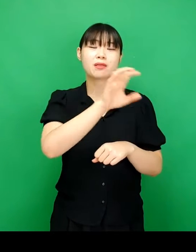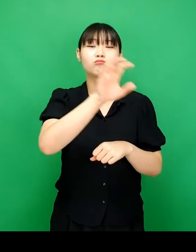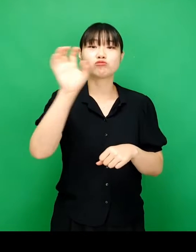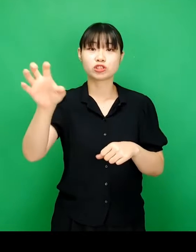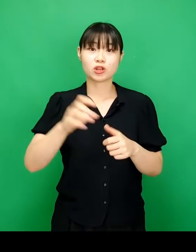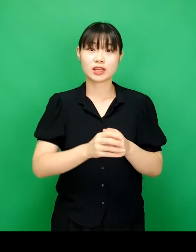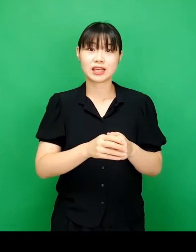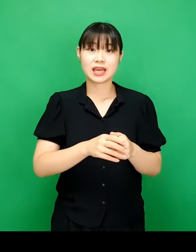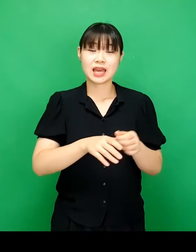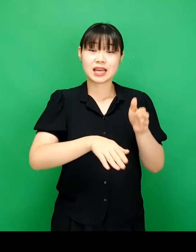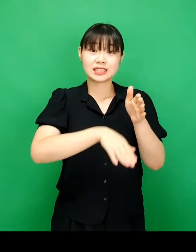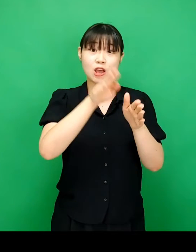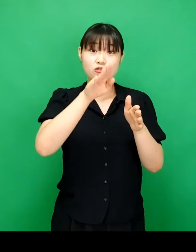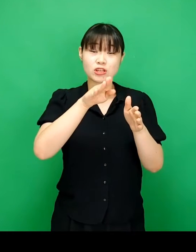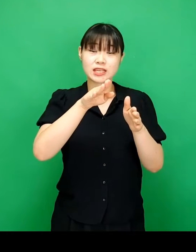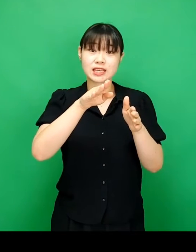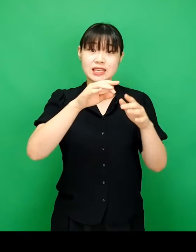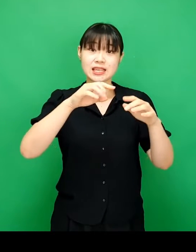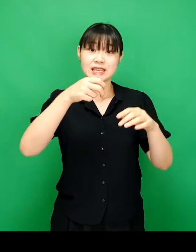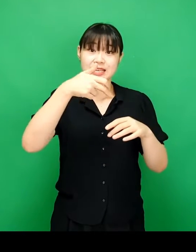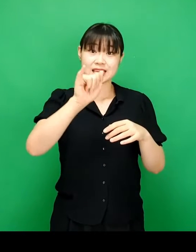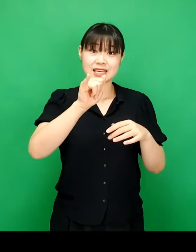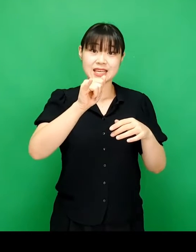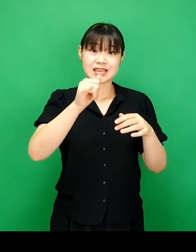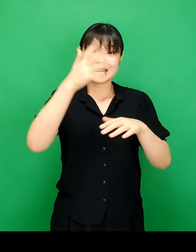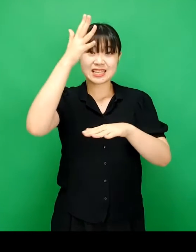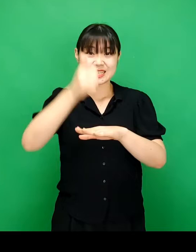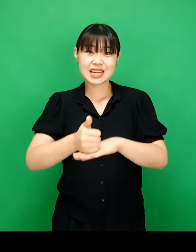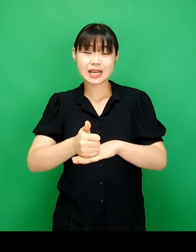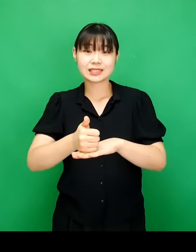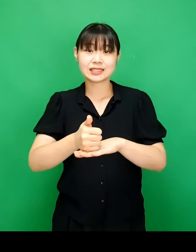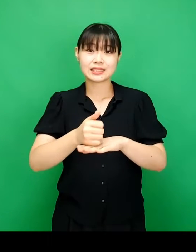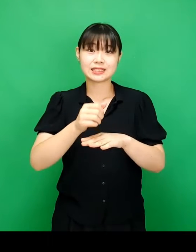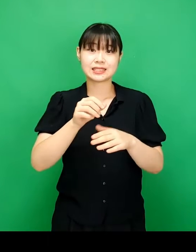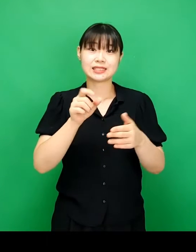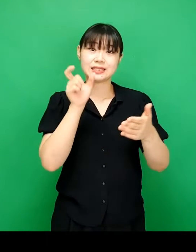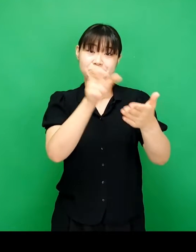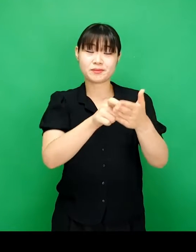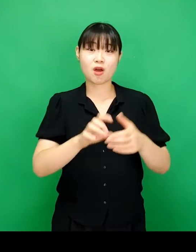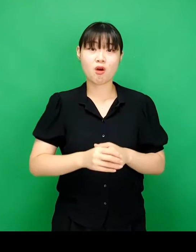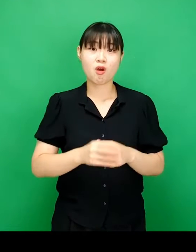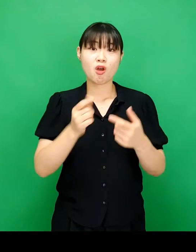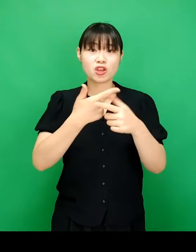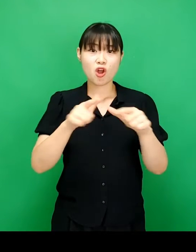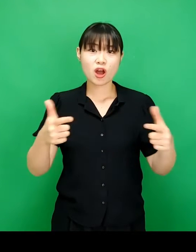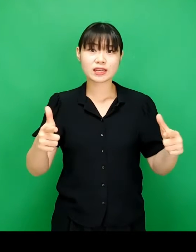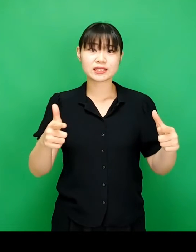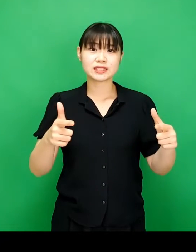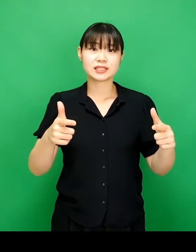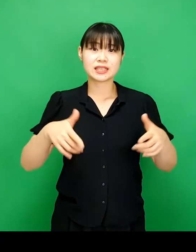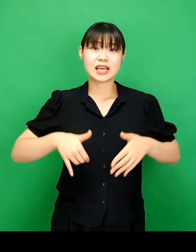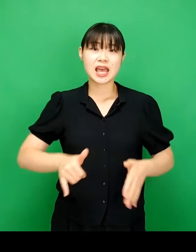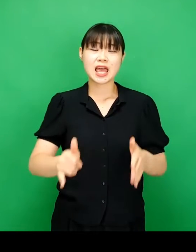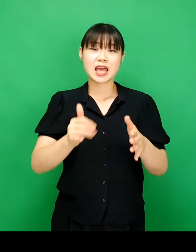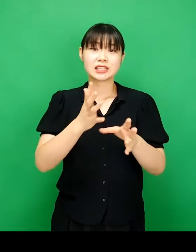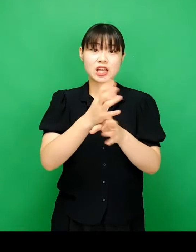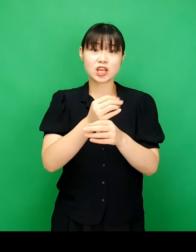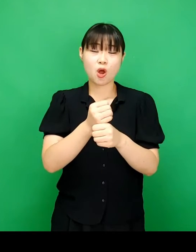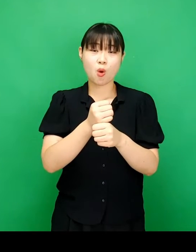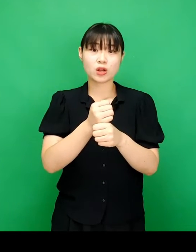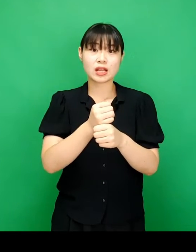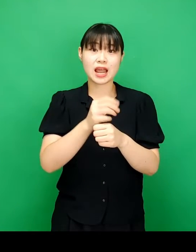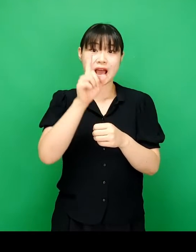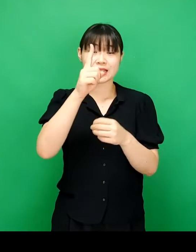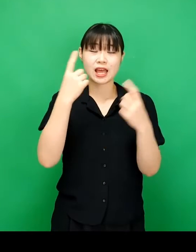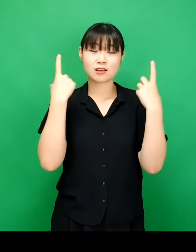선택합니다. 채우기 단축키를 사용해서 이 함수를 끝까지 입력합니다. 여러 가지